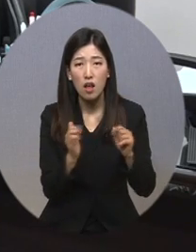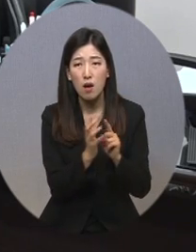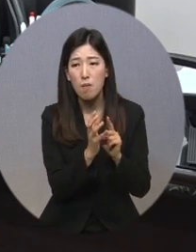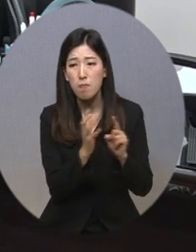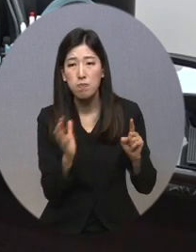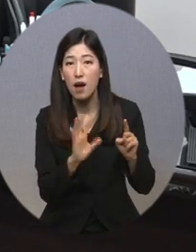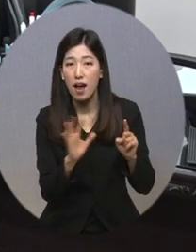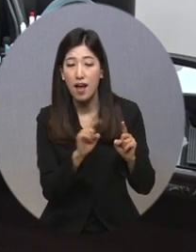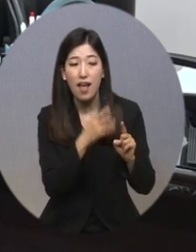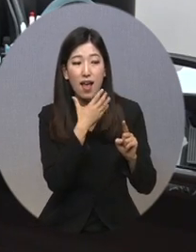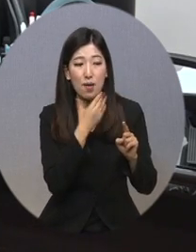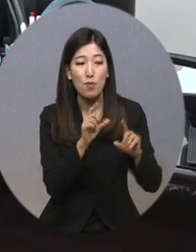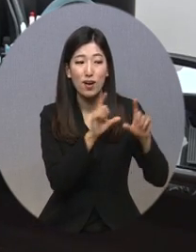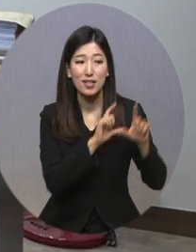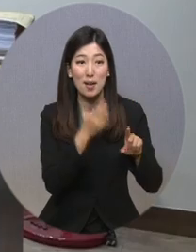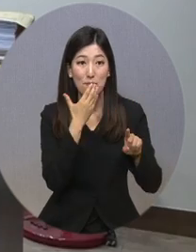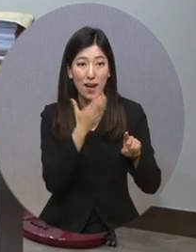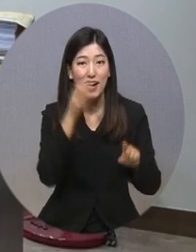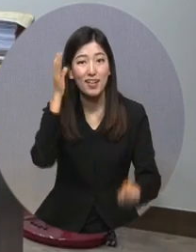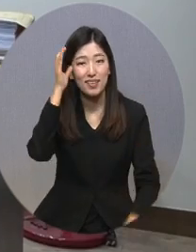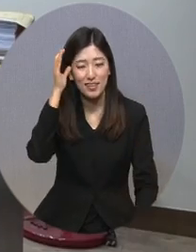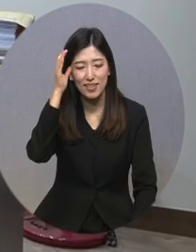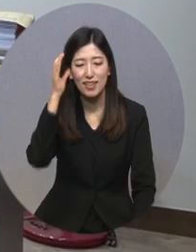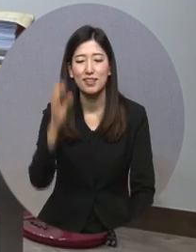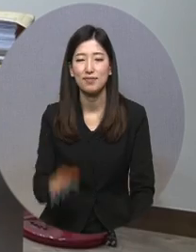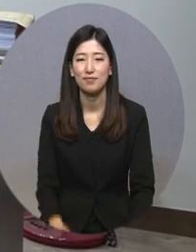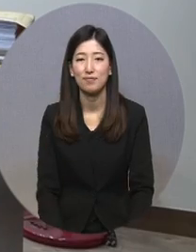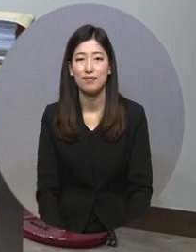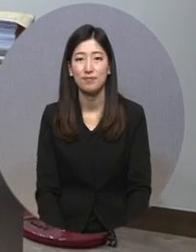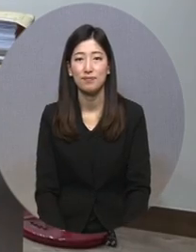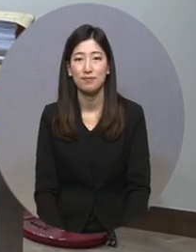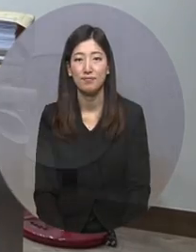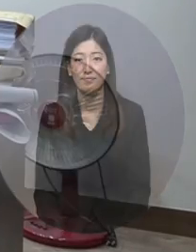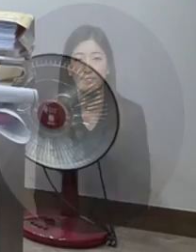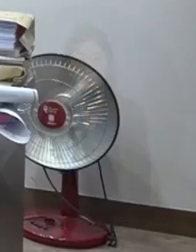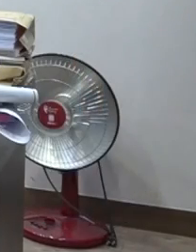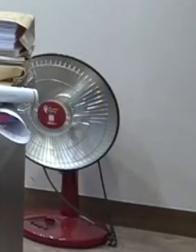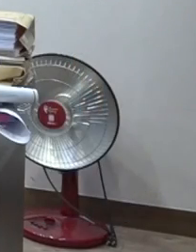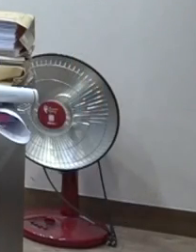될 수 있도록 기대합니다. 복지TV 뉴스 김민규입니다.